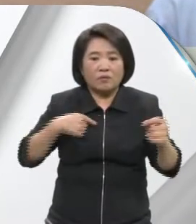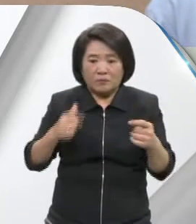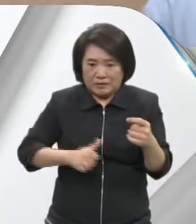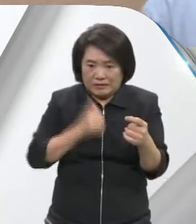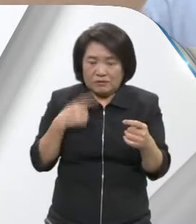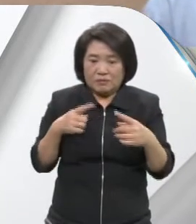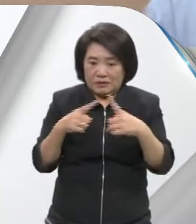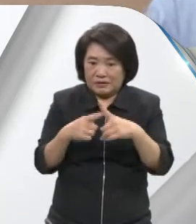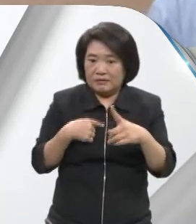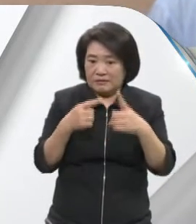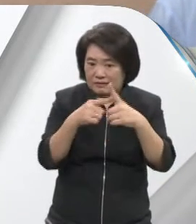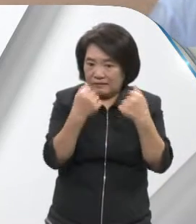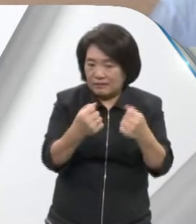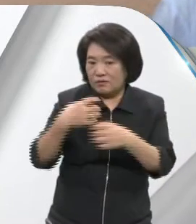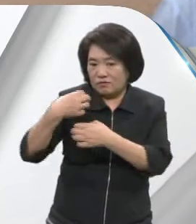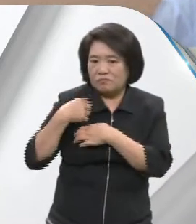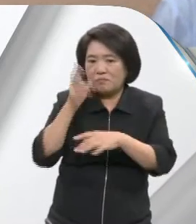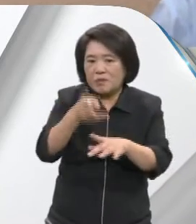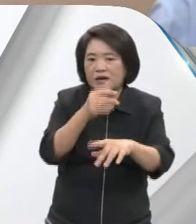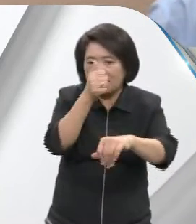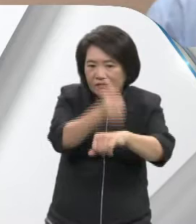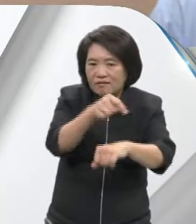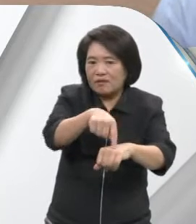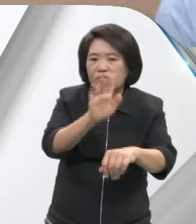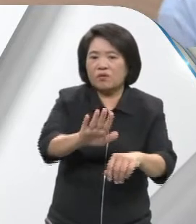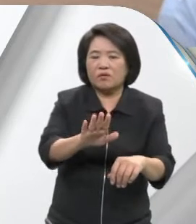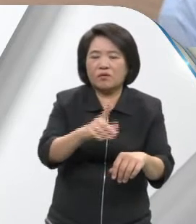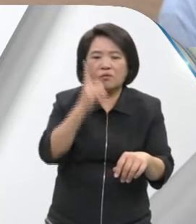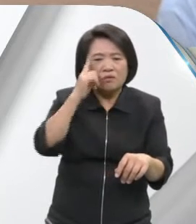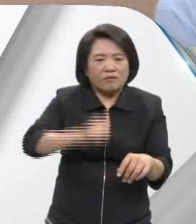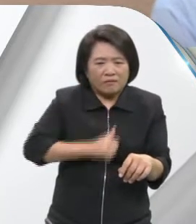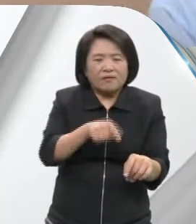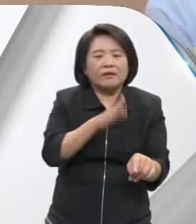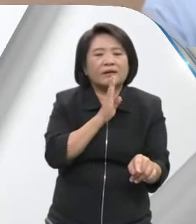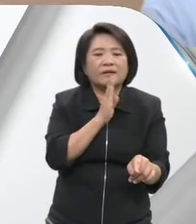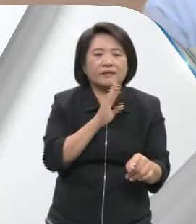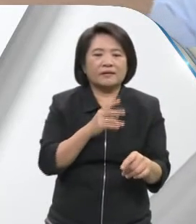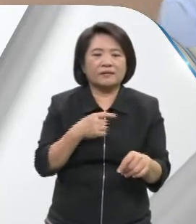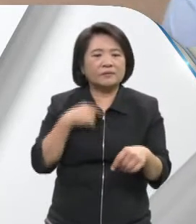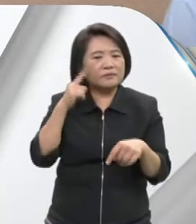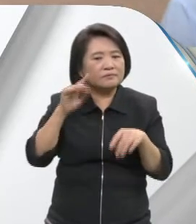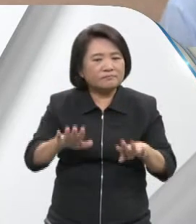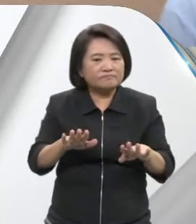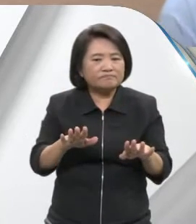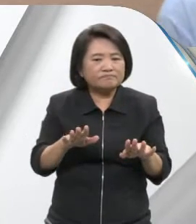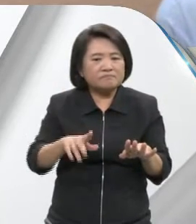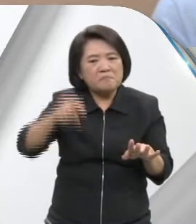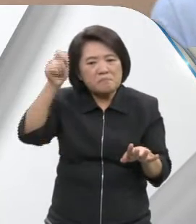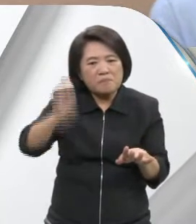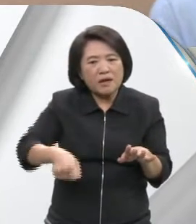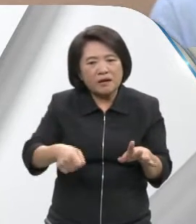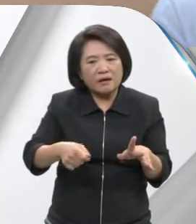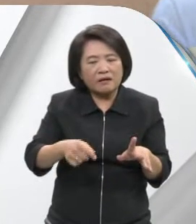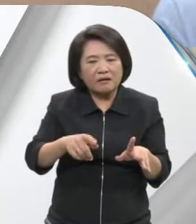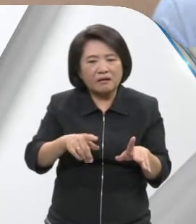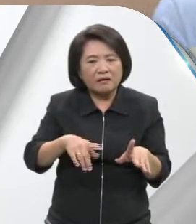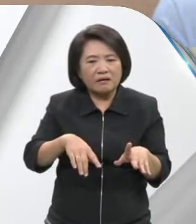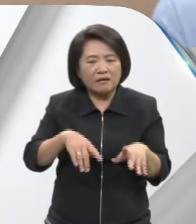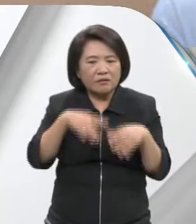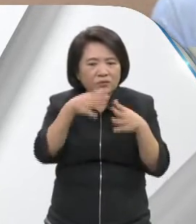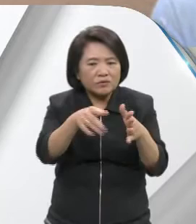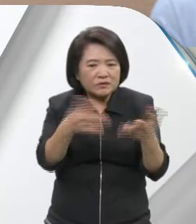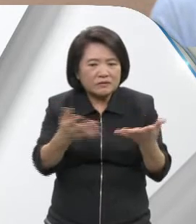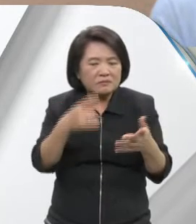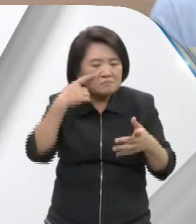领、实质统治，我想这也是一个事实。那我们是觉得这次的这个仲裁法庭呢，没有这